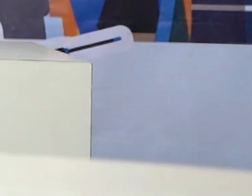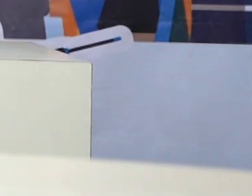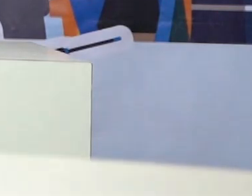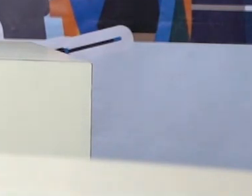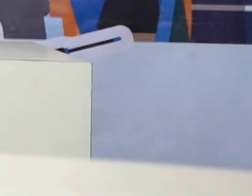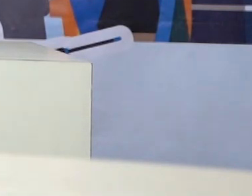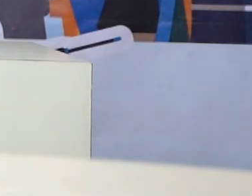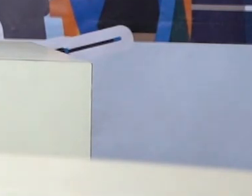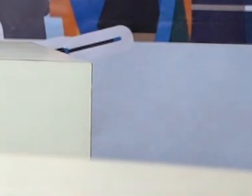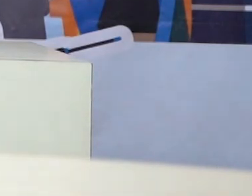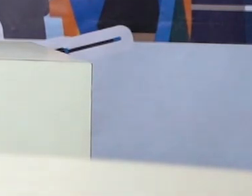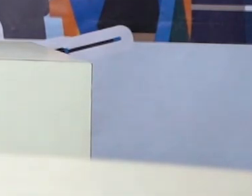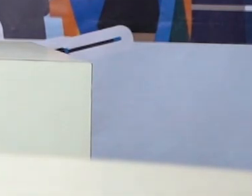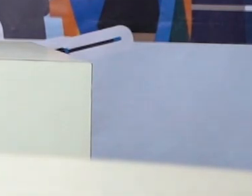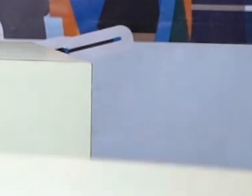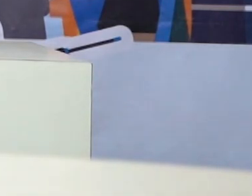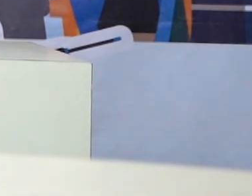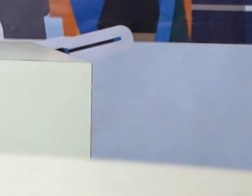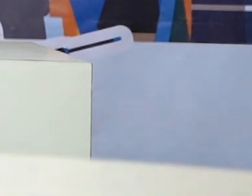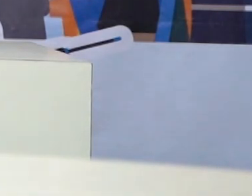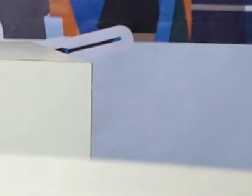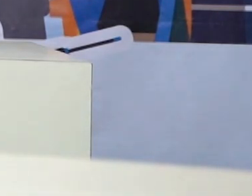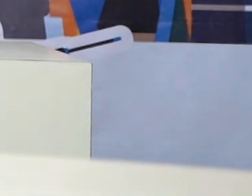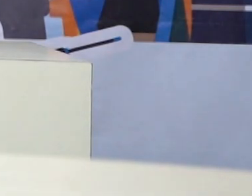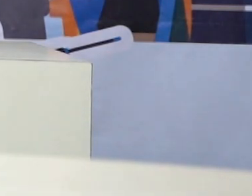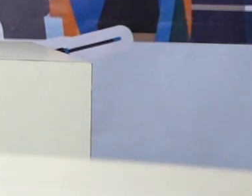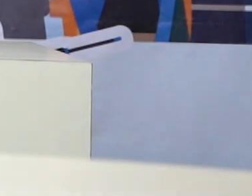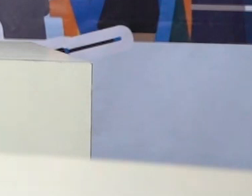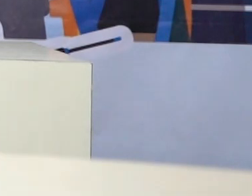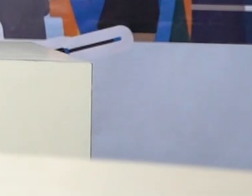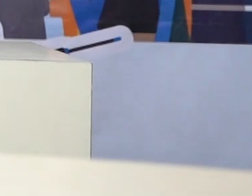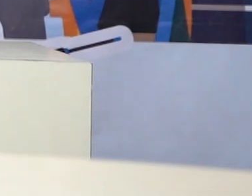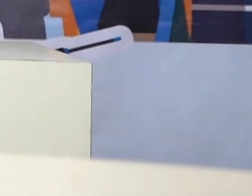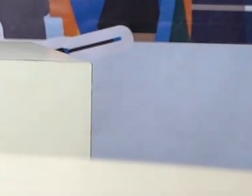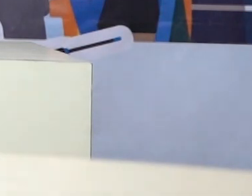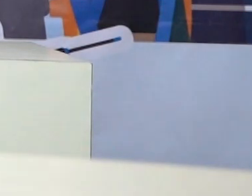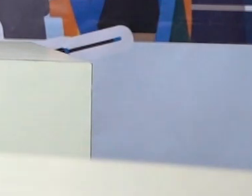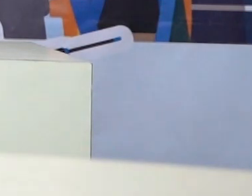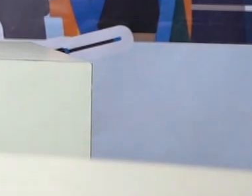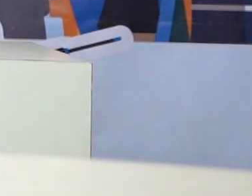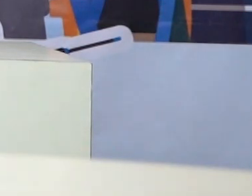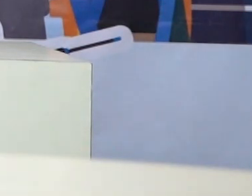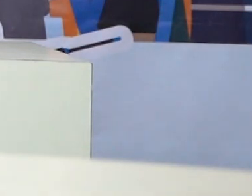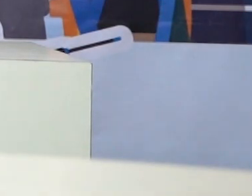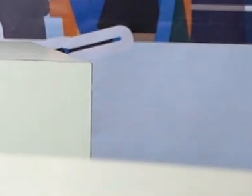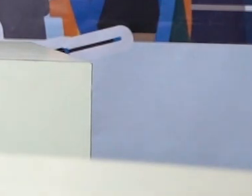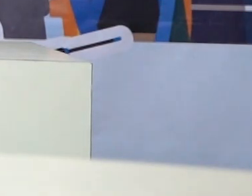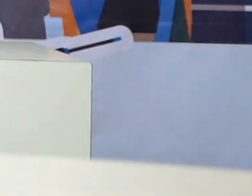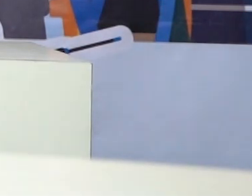berdasarkan hasil laporan Dinas Kesehatan Kabupaten dan Kota dan Rumah Sakit Rujukan COVID di